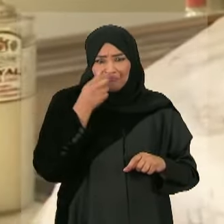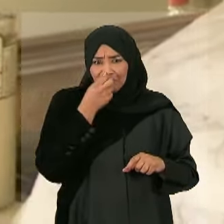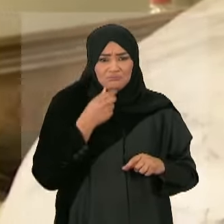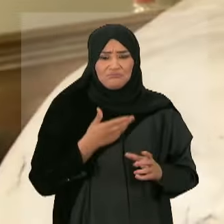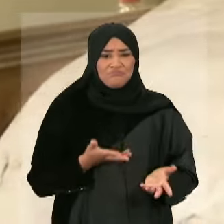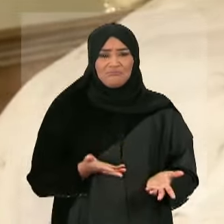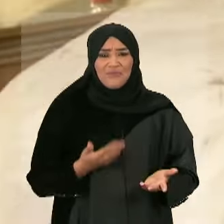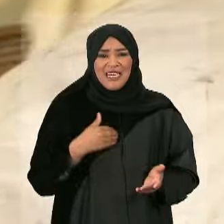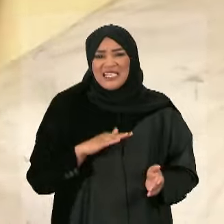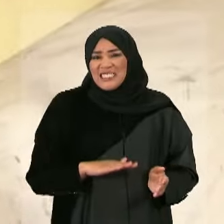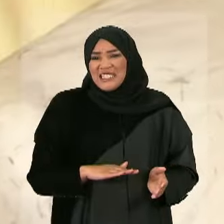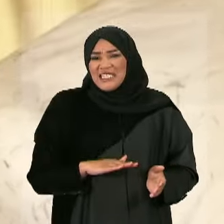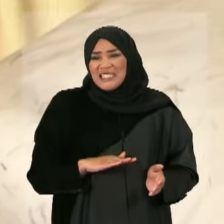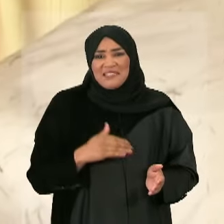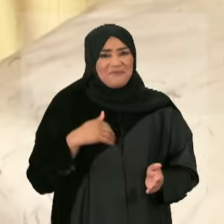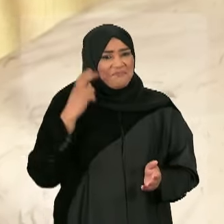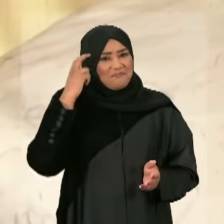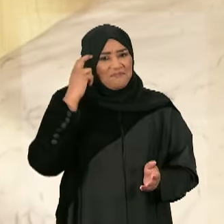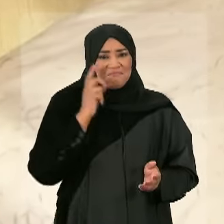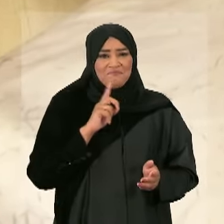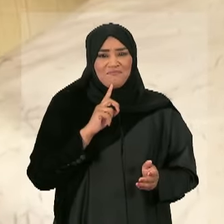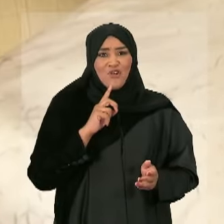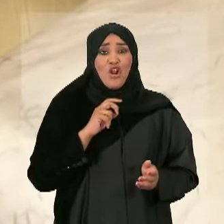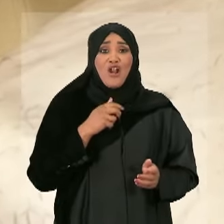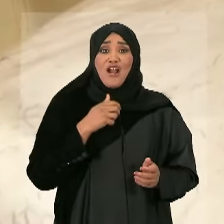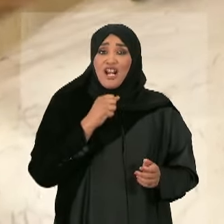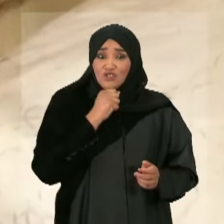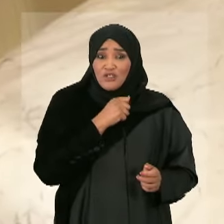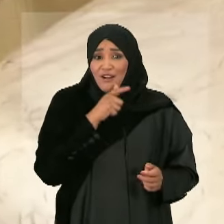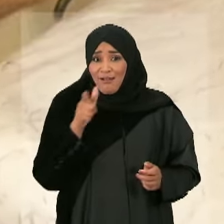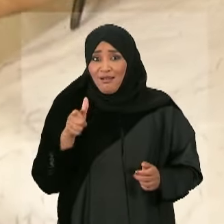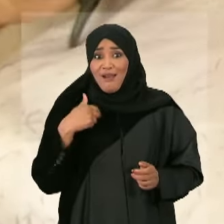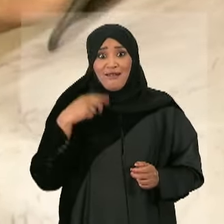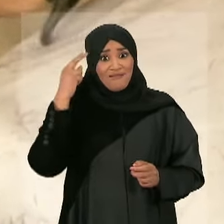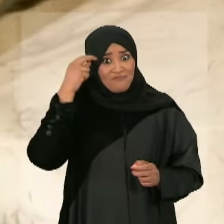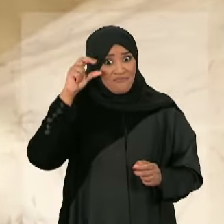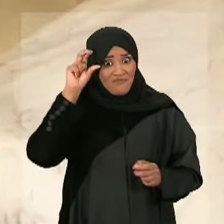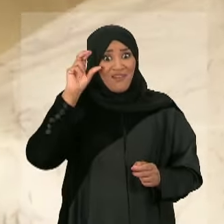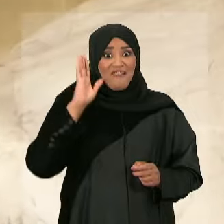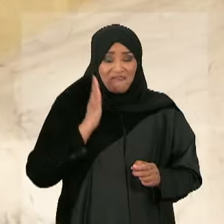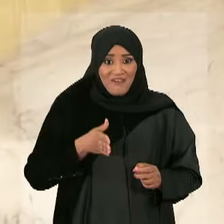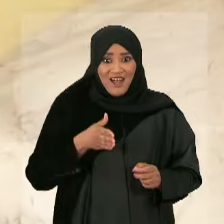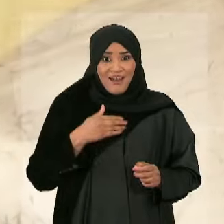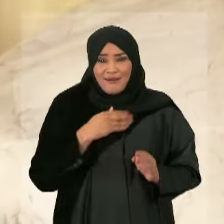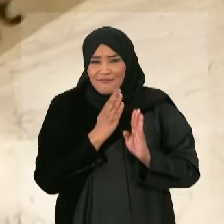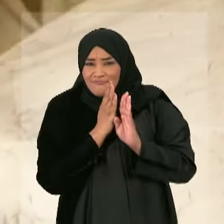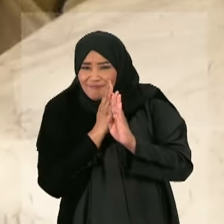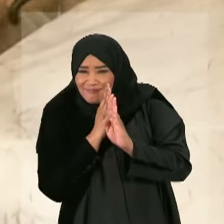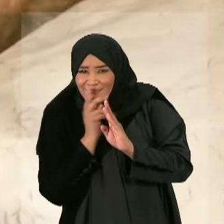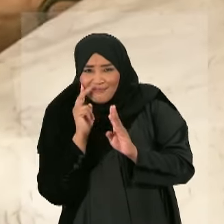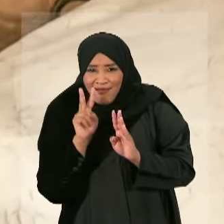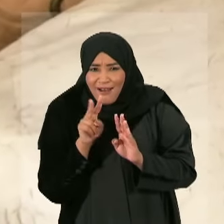يحلق بالسر، نفتح الباب بالسر في البيت وأحلق له دخنه وأقف على الحارة مشان أحلق له دخنه. بس اللي كان يا